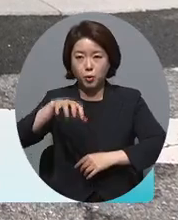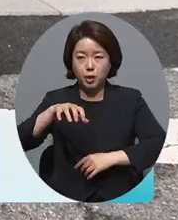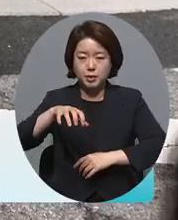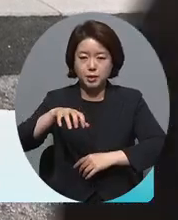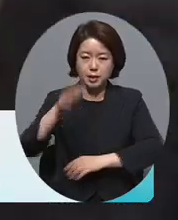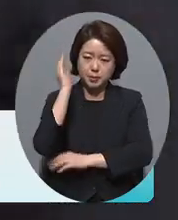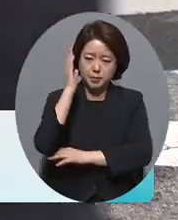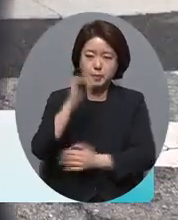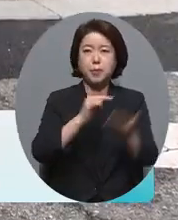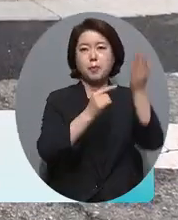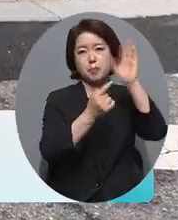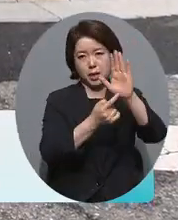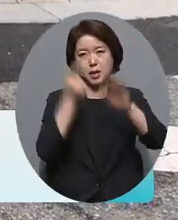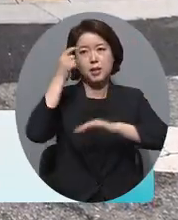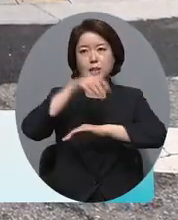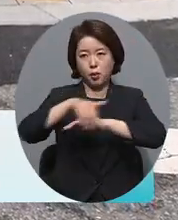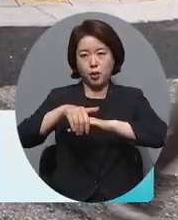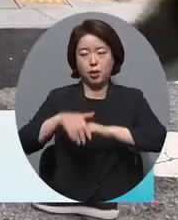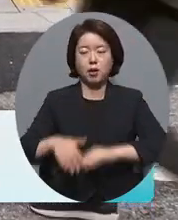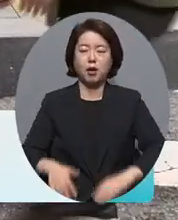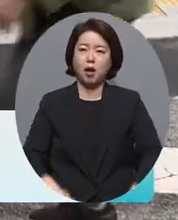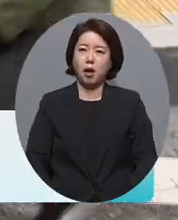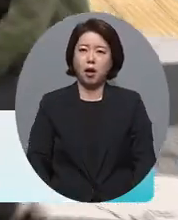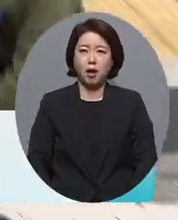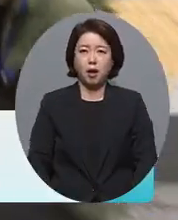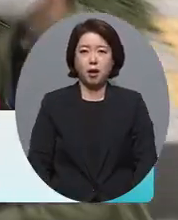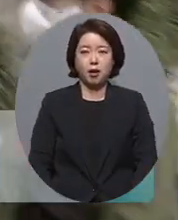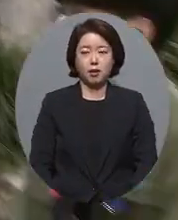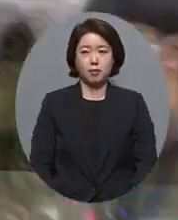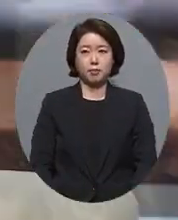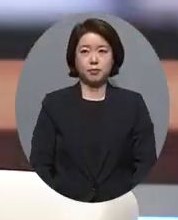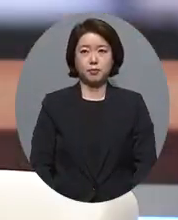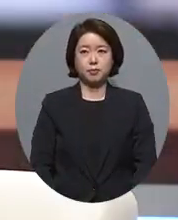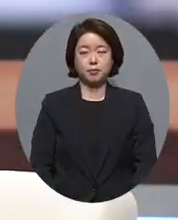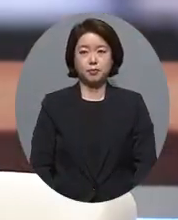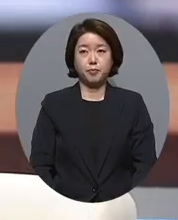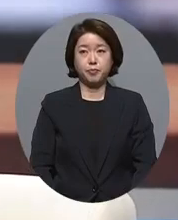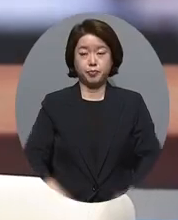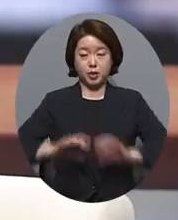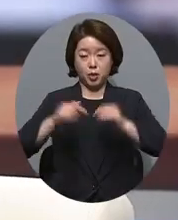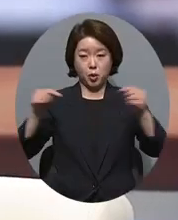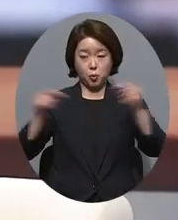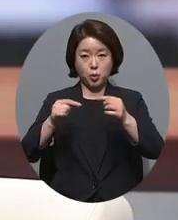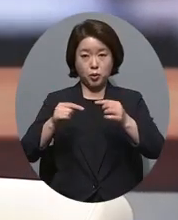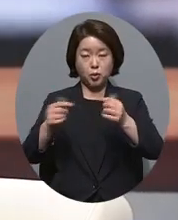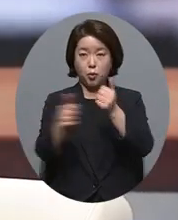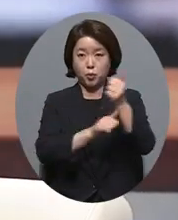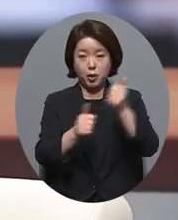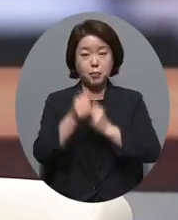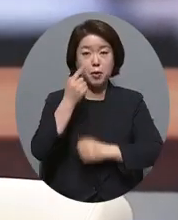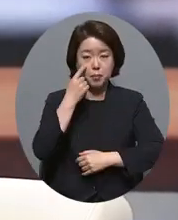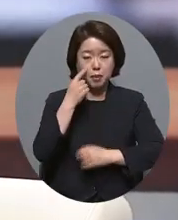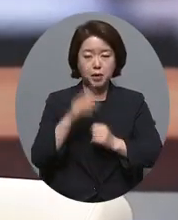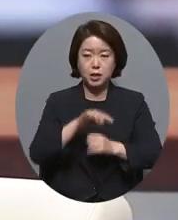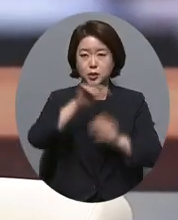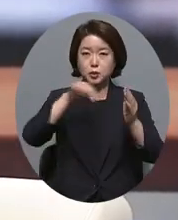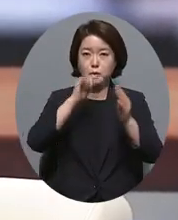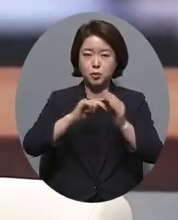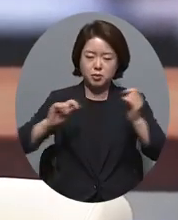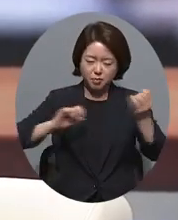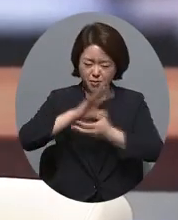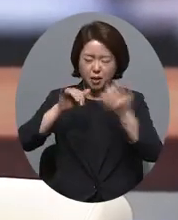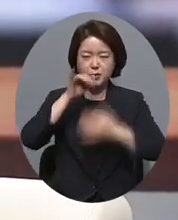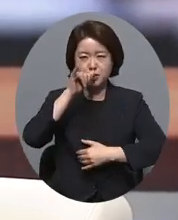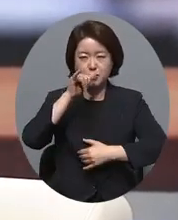예정이라고 전해 왔습니다 아침 상황까지 전해 드렸습니다 왜 통이 한번 가보시죠 외통에서도 난리가났습니다 영상